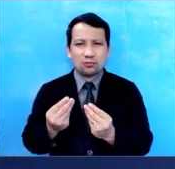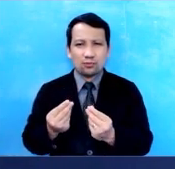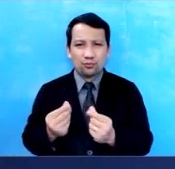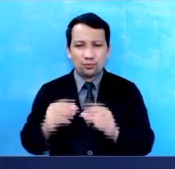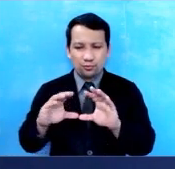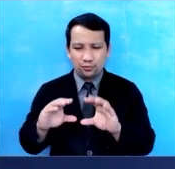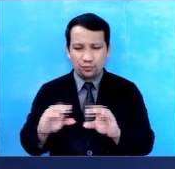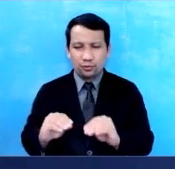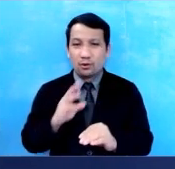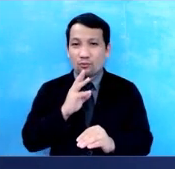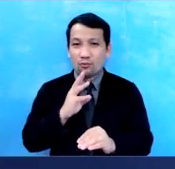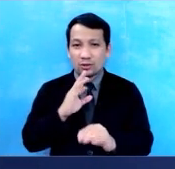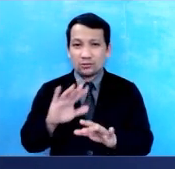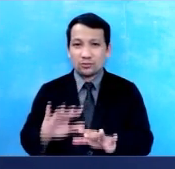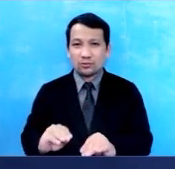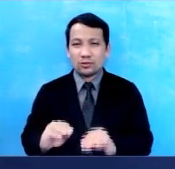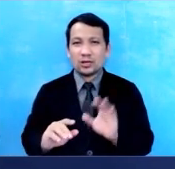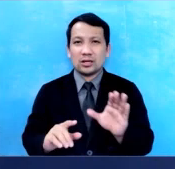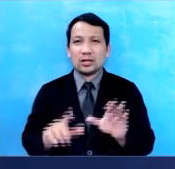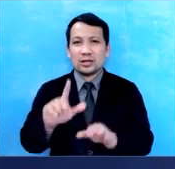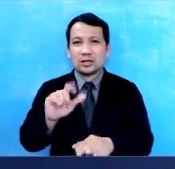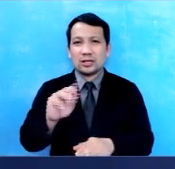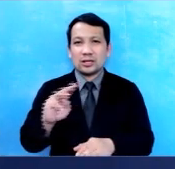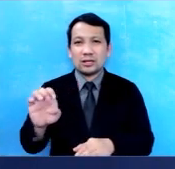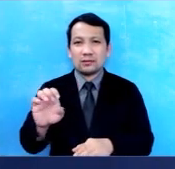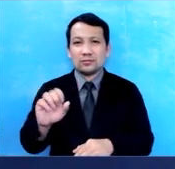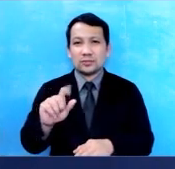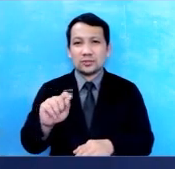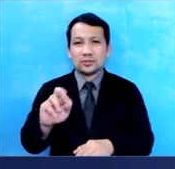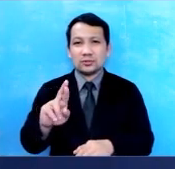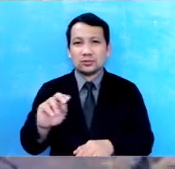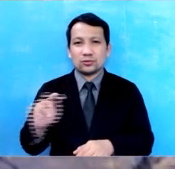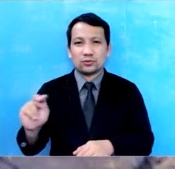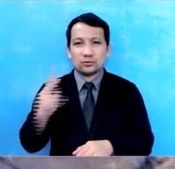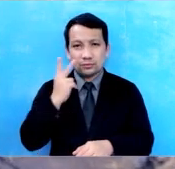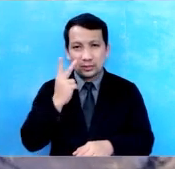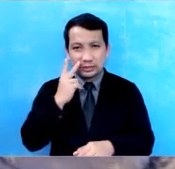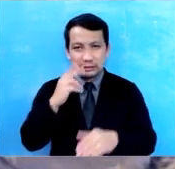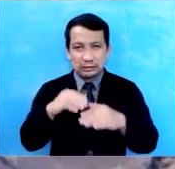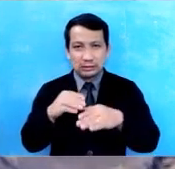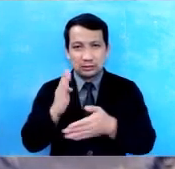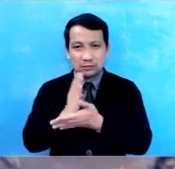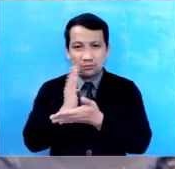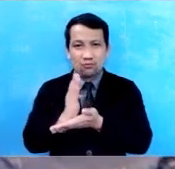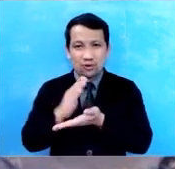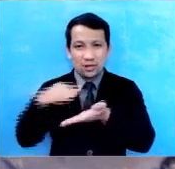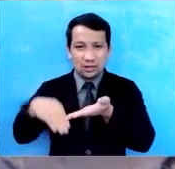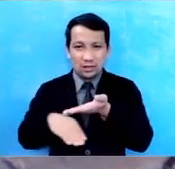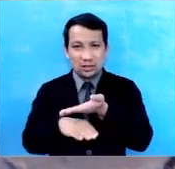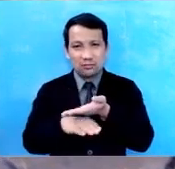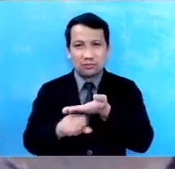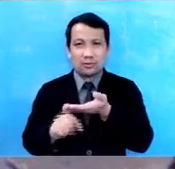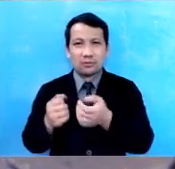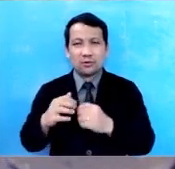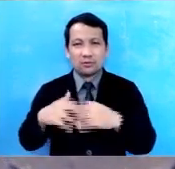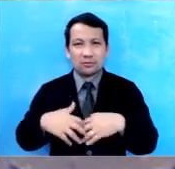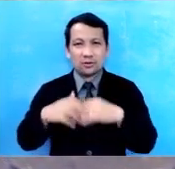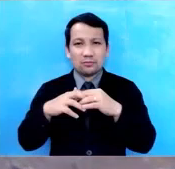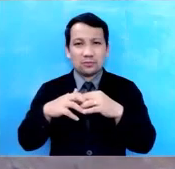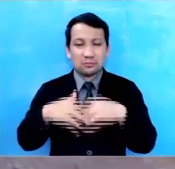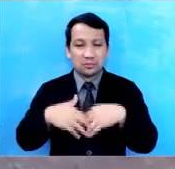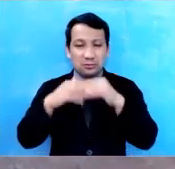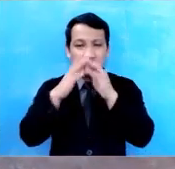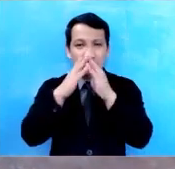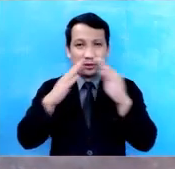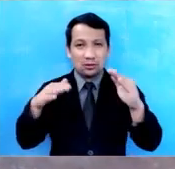tubig, tulad na lang ng limestone na makikita sa ilalim ng Boracay. Delikado ito kung may establishmentong nakatayo sa ibabaw ng